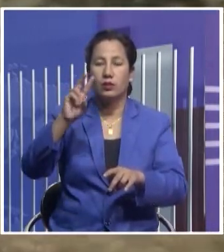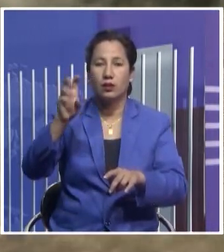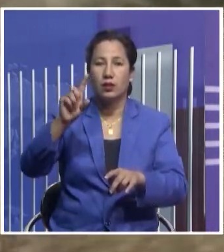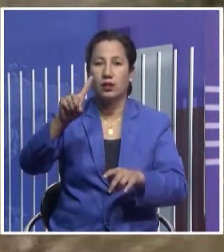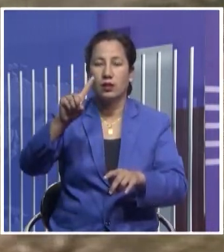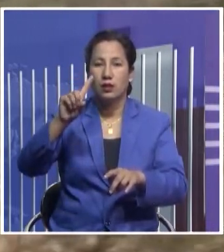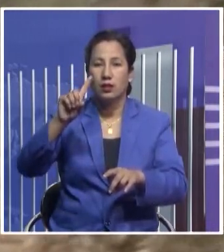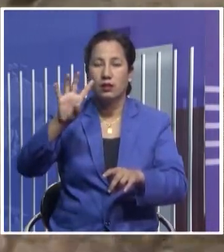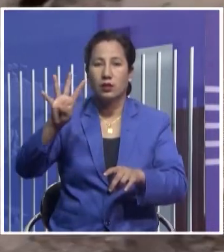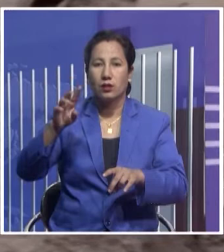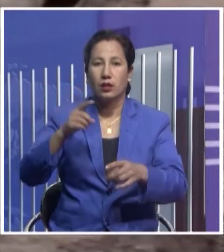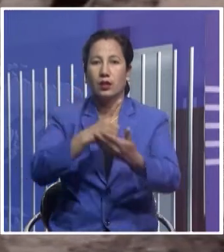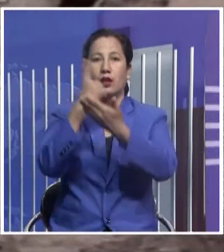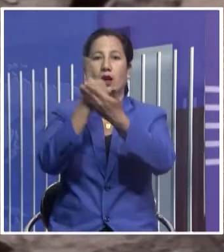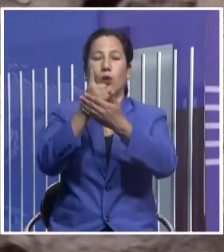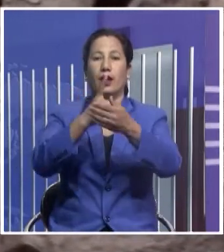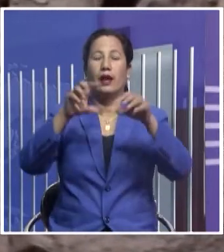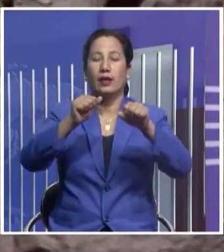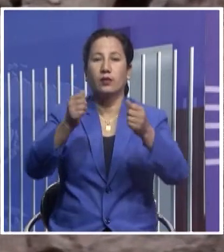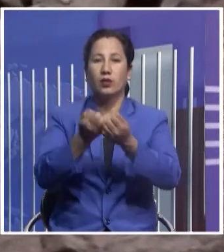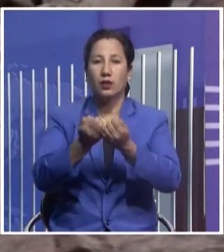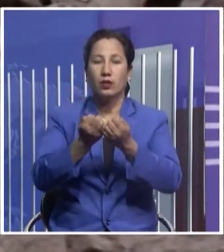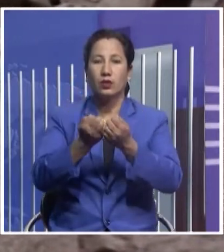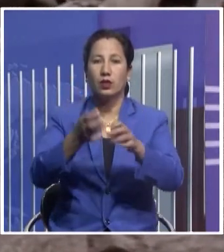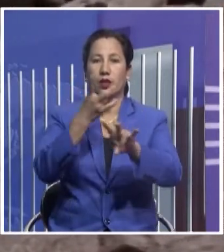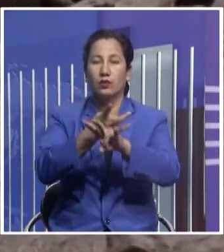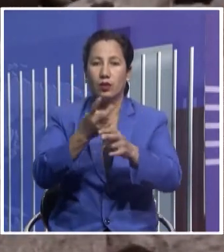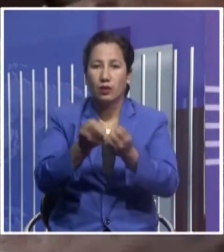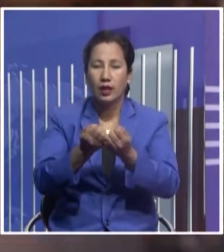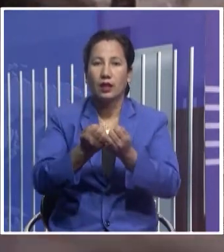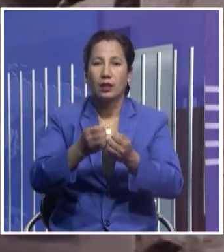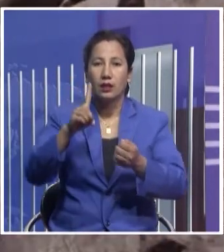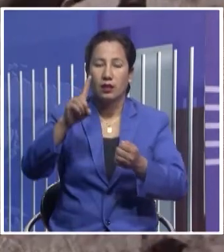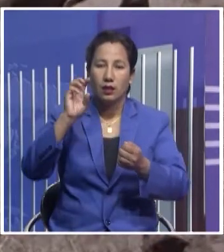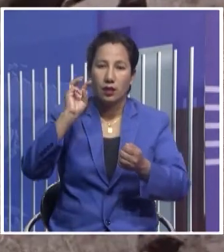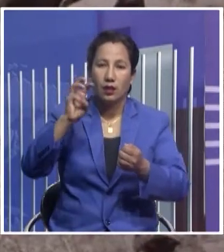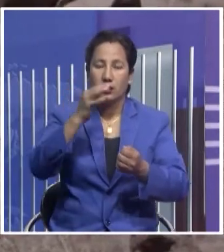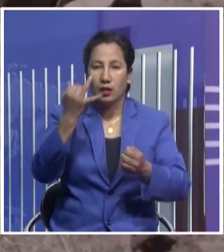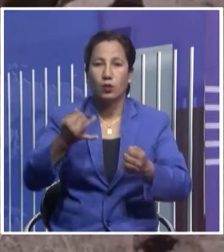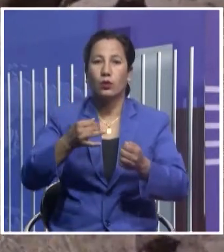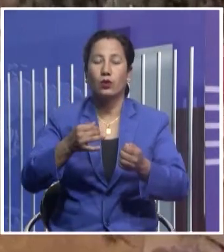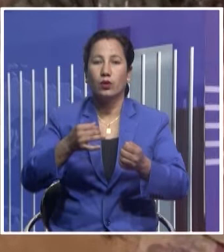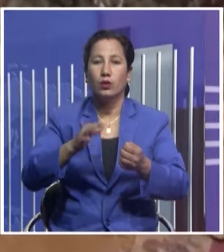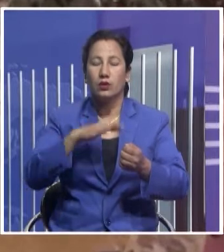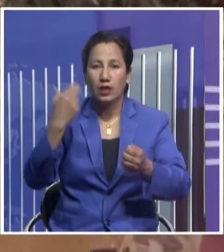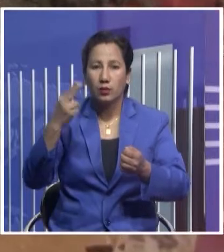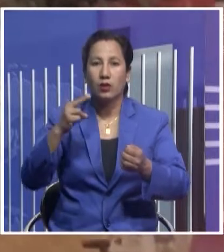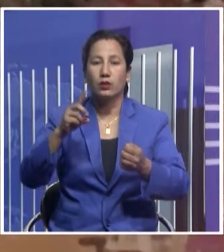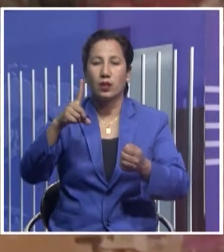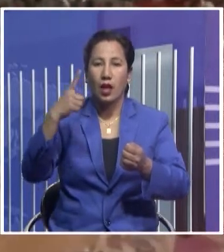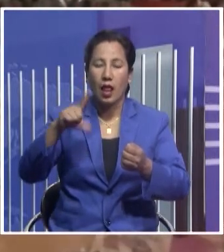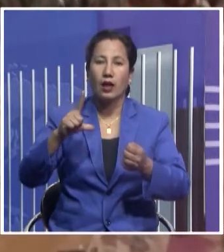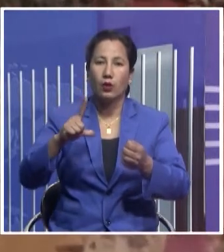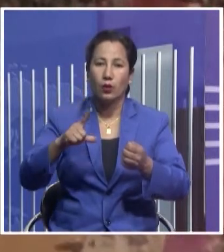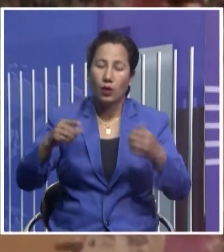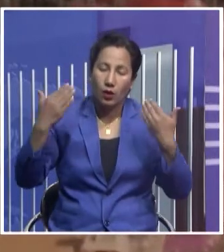हवाई आक्रमण गरिरहेको छ। यमनको गृह युद्धका कारण हजारौंको ज्यान गइसकेको छ भने लाखौं विस्थापित भएका छन्।